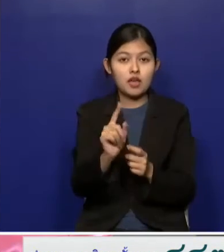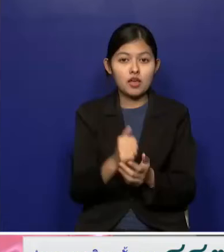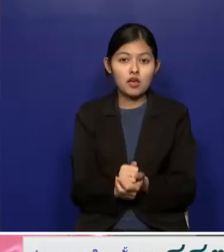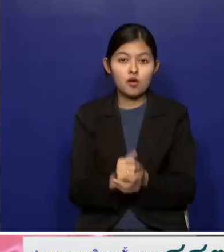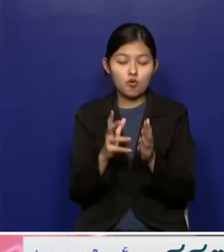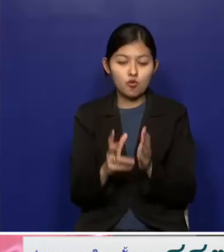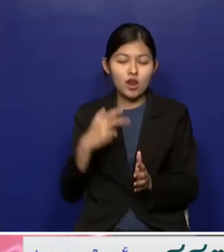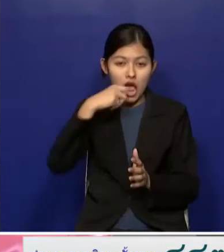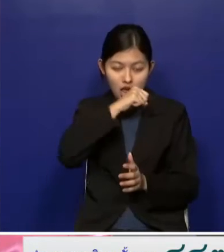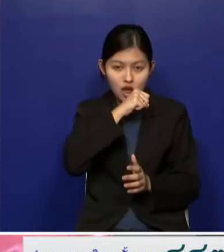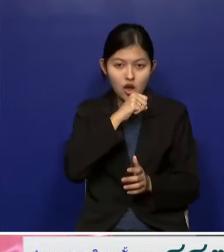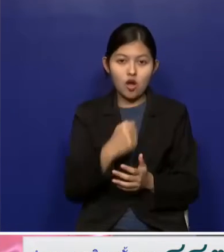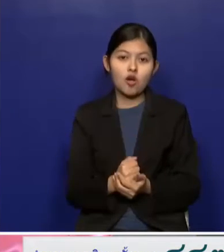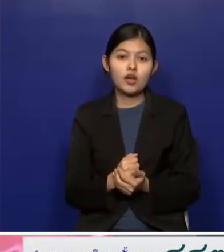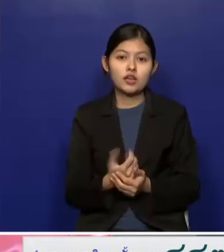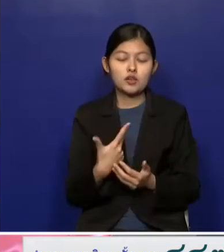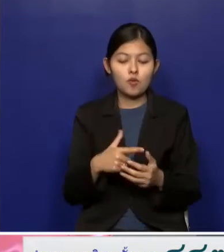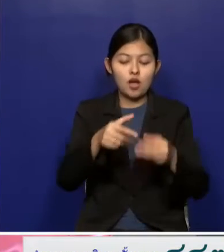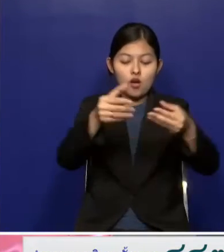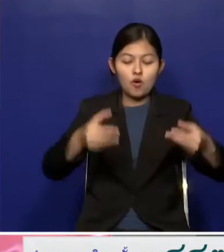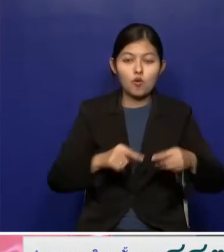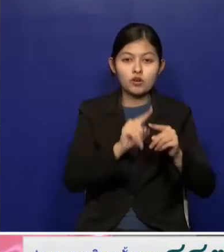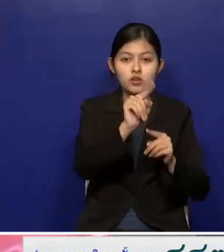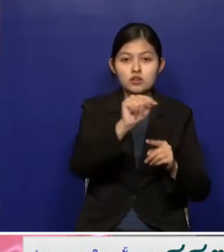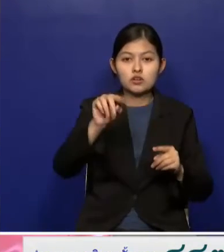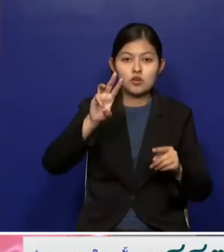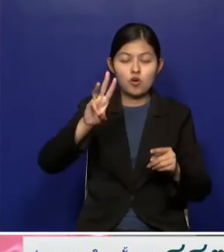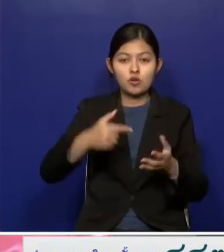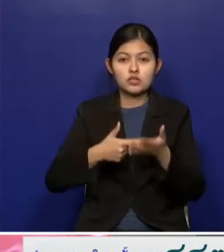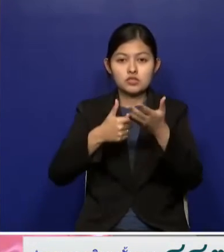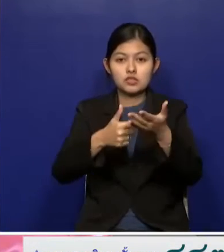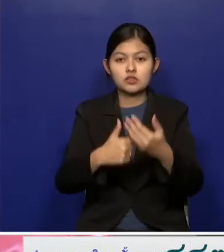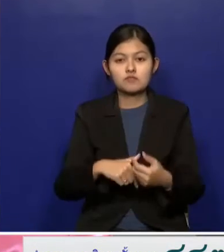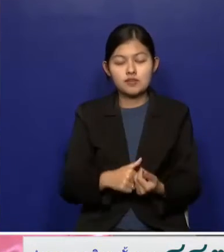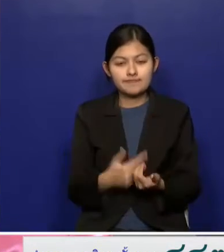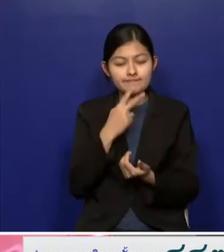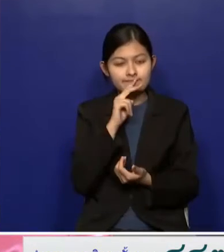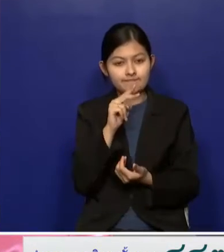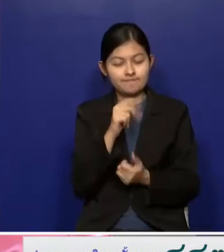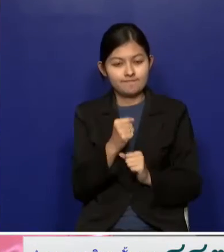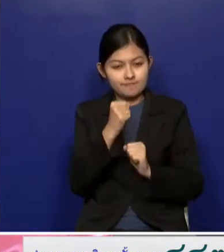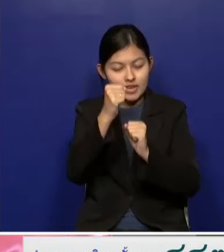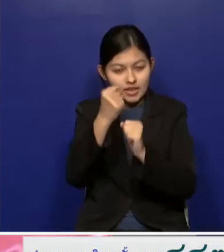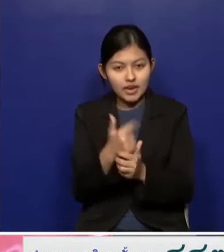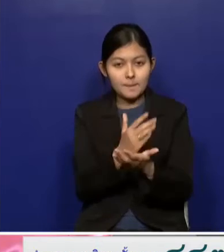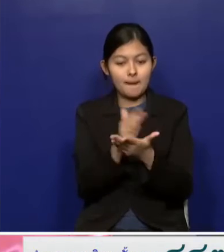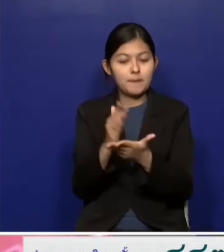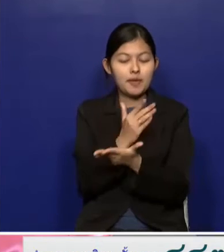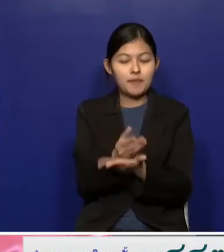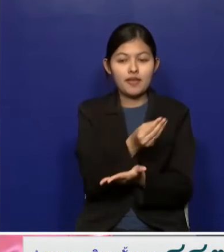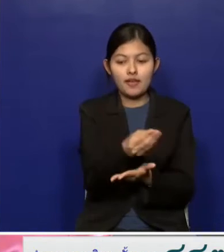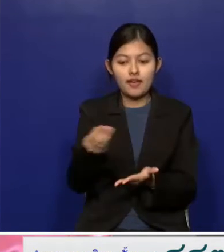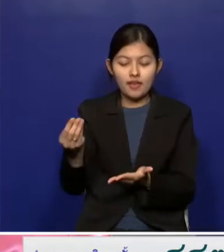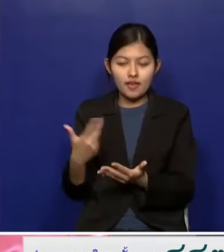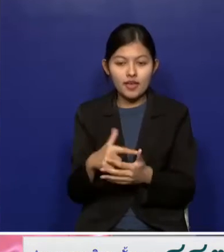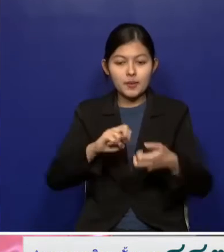short และ 6 ลางที่เพอนสมาชิ acuerdoสะท้อนความพยายามใการปับระบบแบ่งปันคนประโยชน์ให้มาบ moms